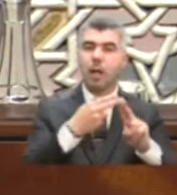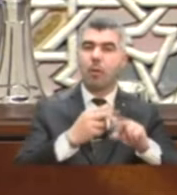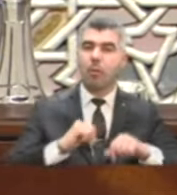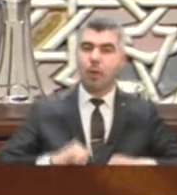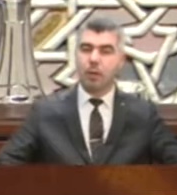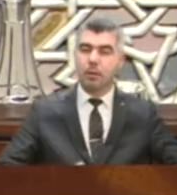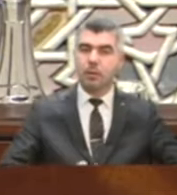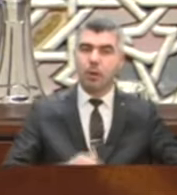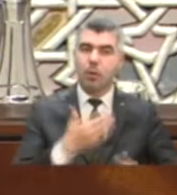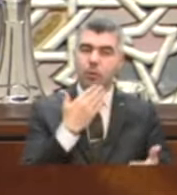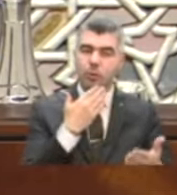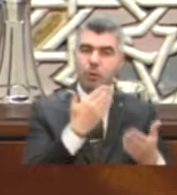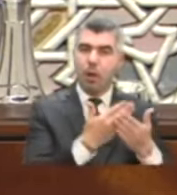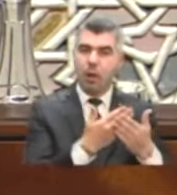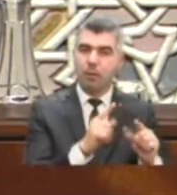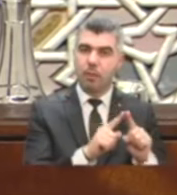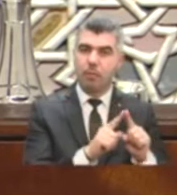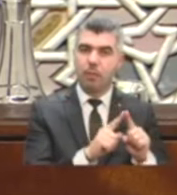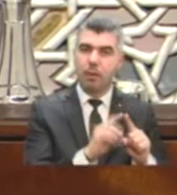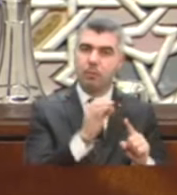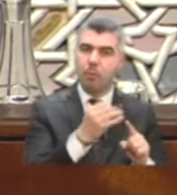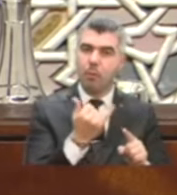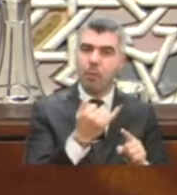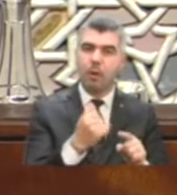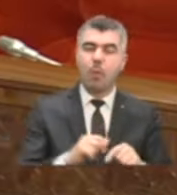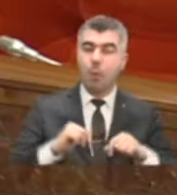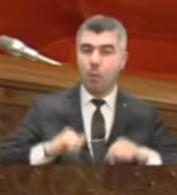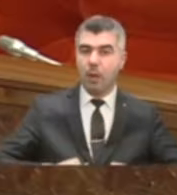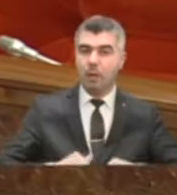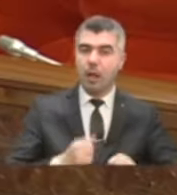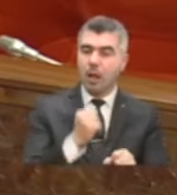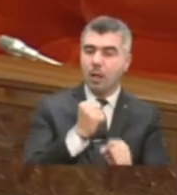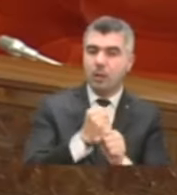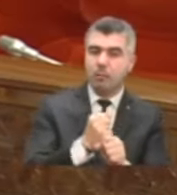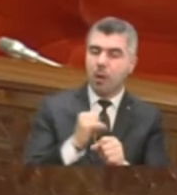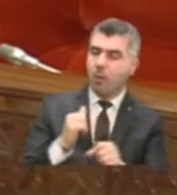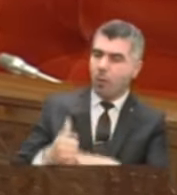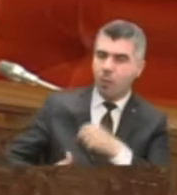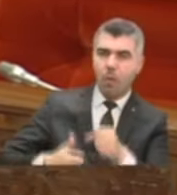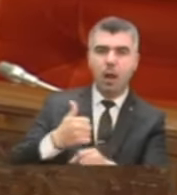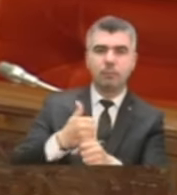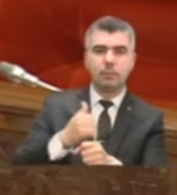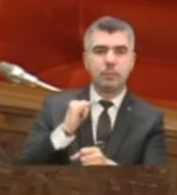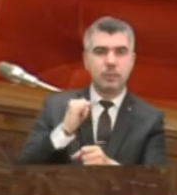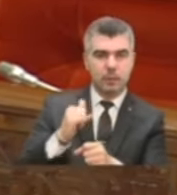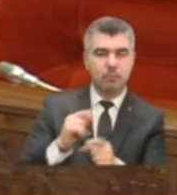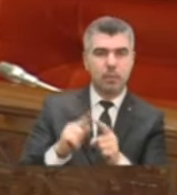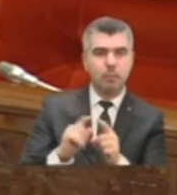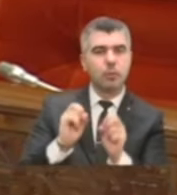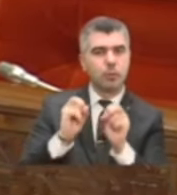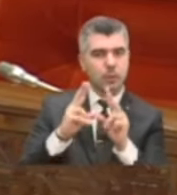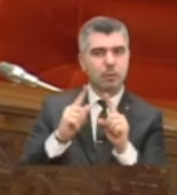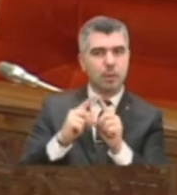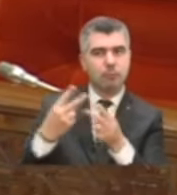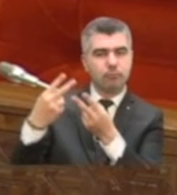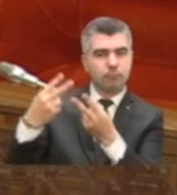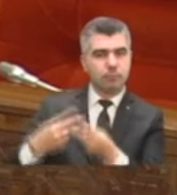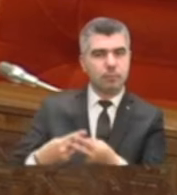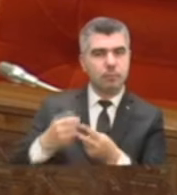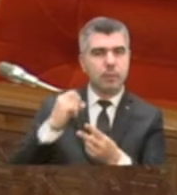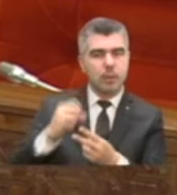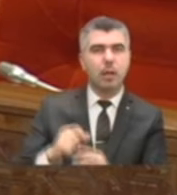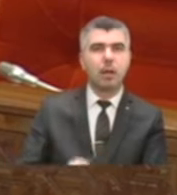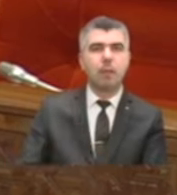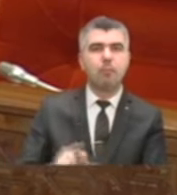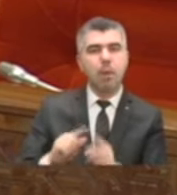المحترم، بالاهتمام بهذه العملية الوزارة تتعمل ككل سنة على توفير الظروف الكافية لإنجاح هذه العملية